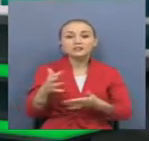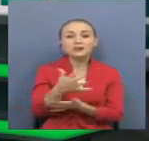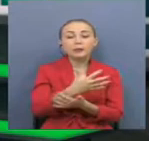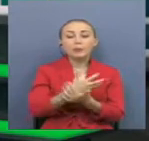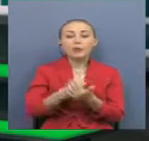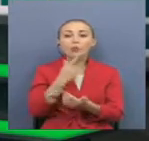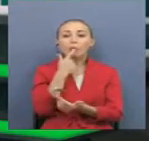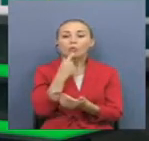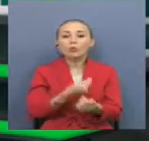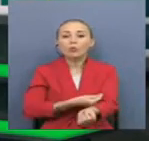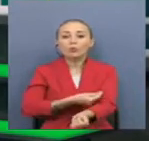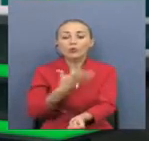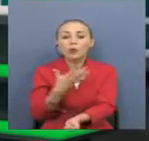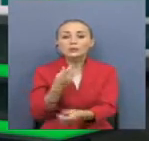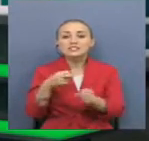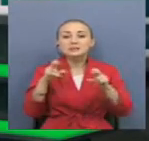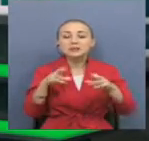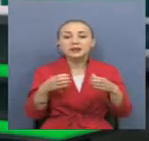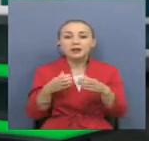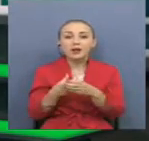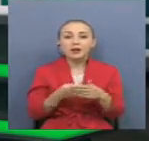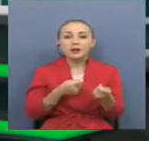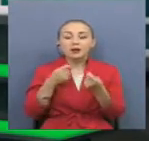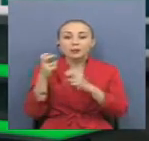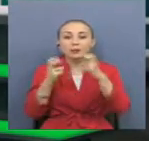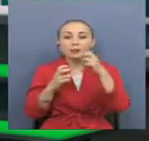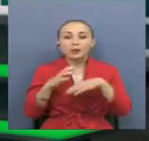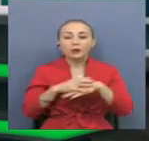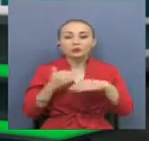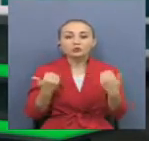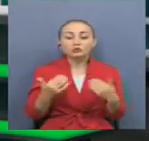аралады. Бүгінгі таңда 137 мың литрден астам қан жиналды.